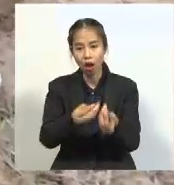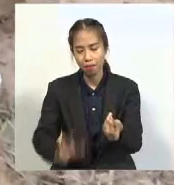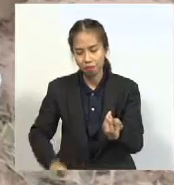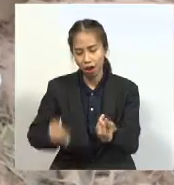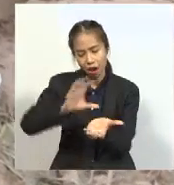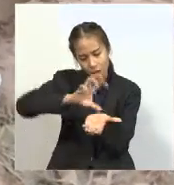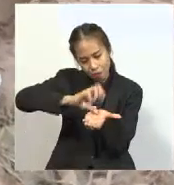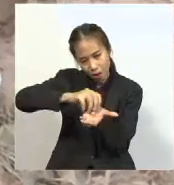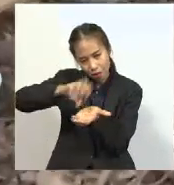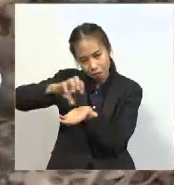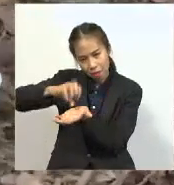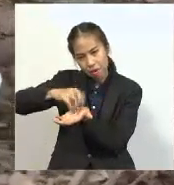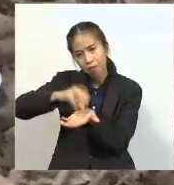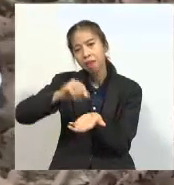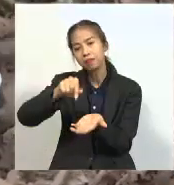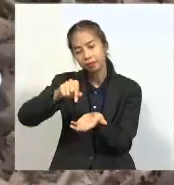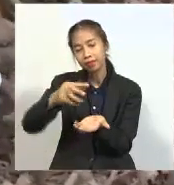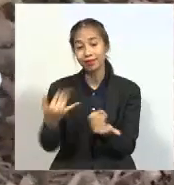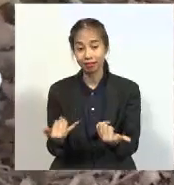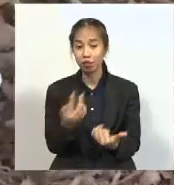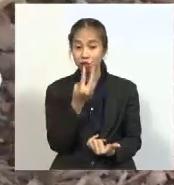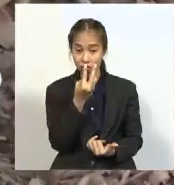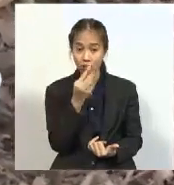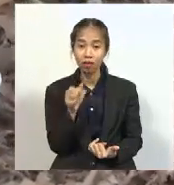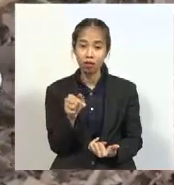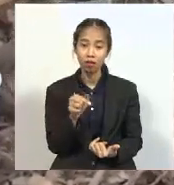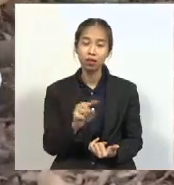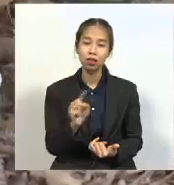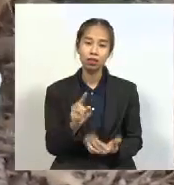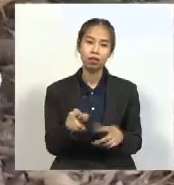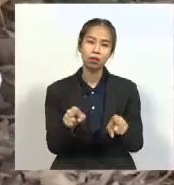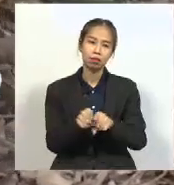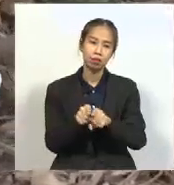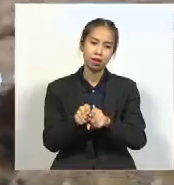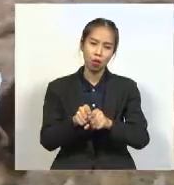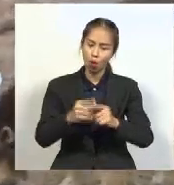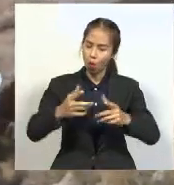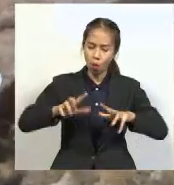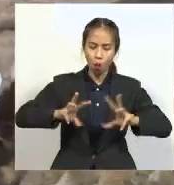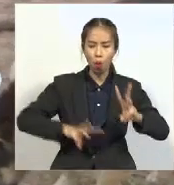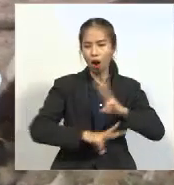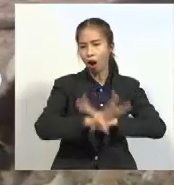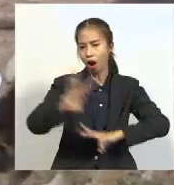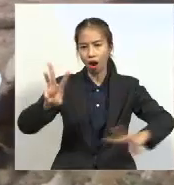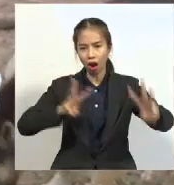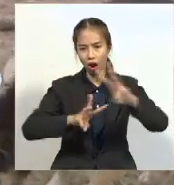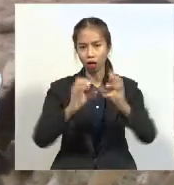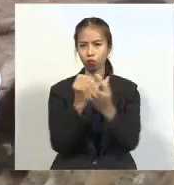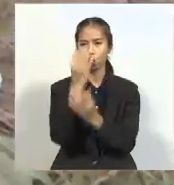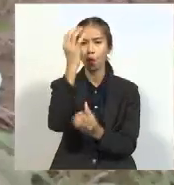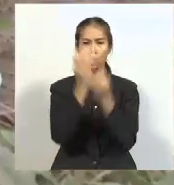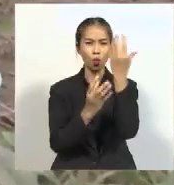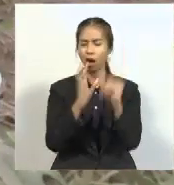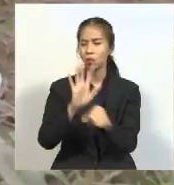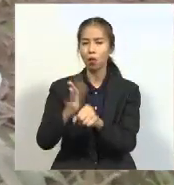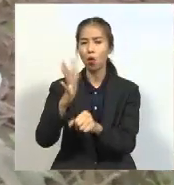รวมถึงพื้นที่ตรงนี้อย่างที่ภาพที่คุณผู้ชมเห็นนะคะจะเห็นได้ว่าเป็นพื้นที่กว้างร่มไม้นั้นอาจจะมีไม่เพียงพอด้วยค่ะชาวบ้าน